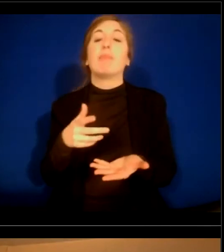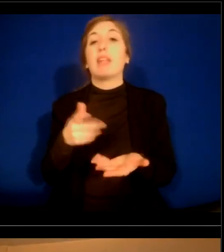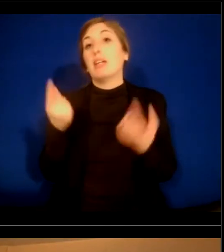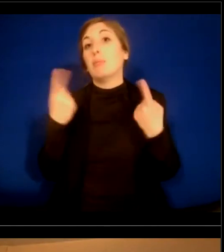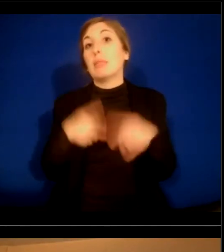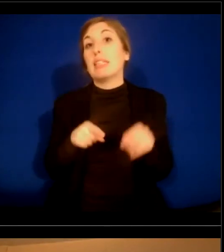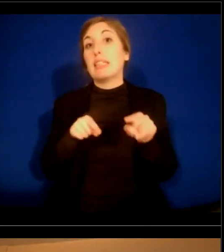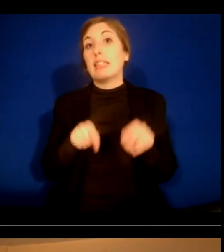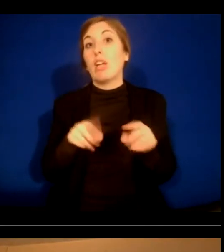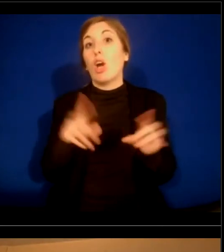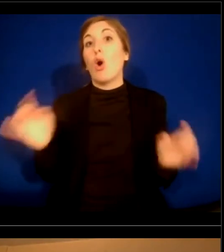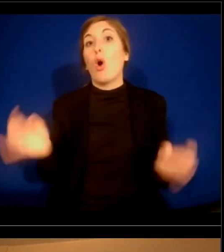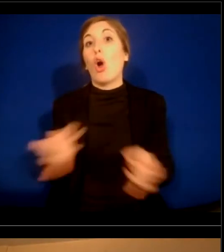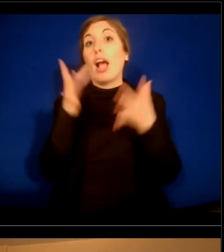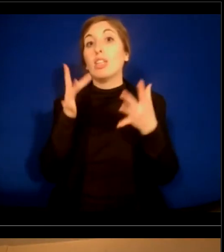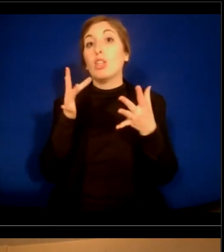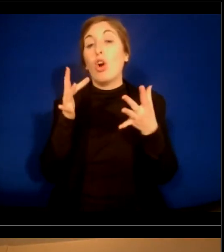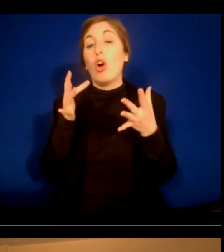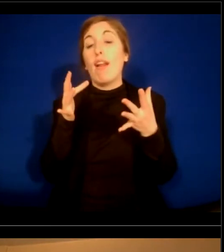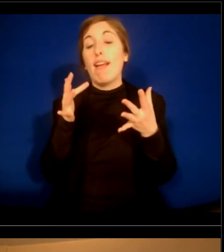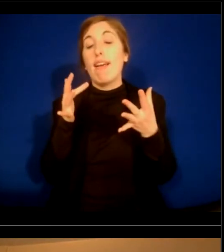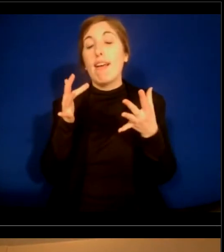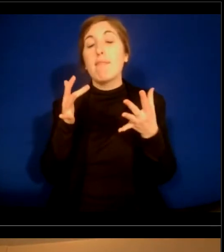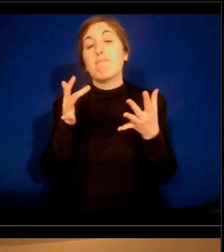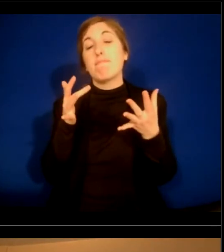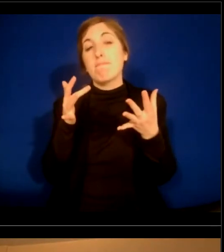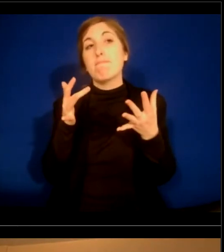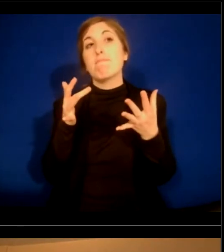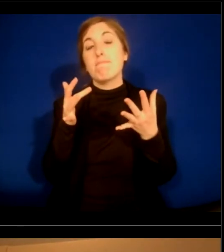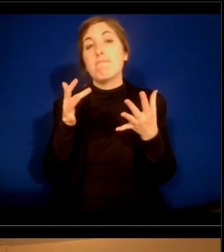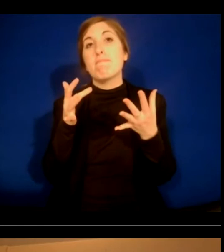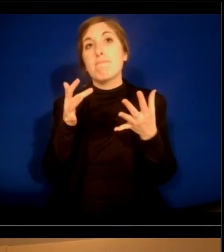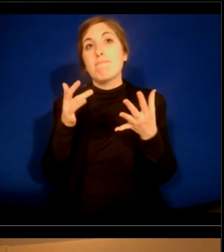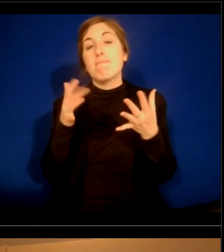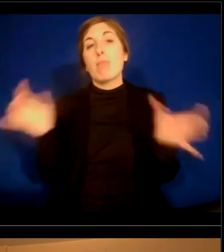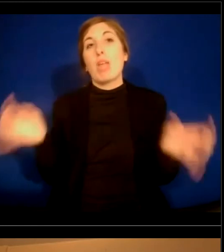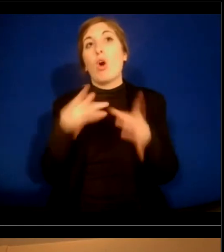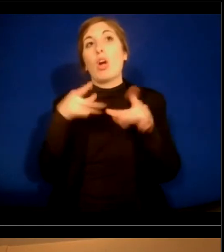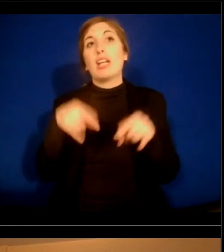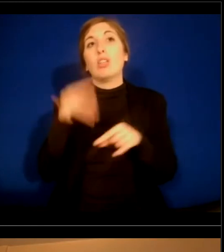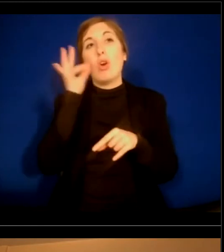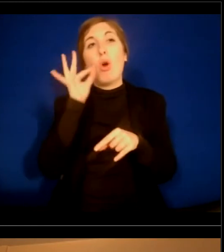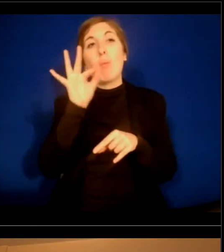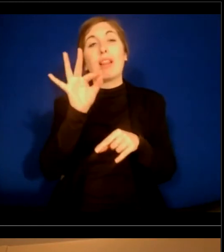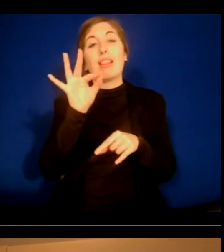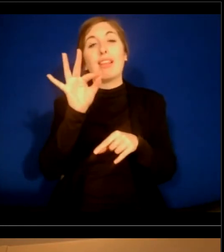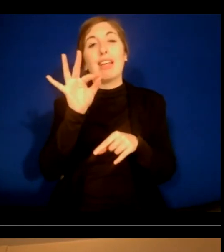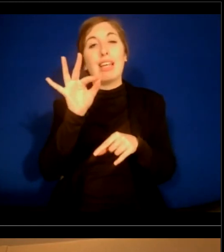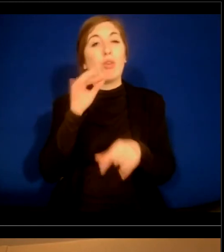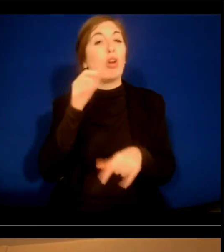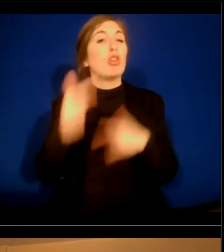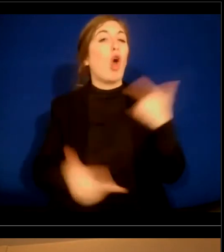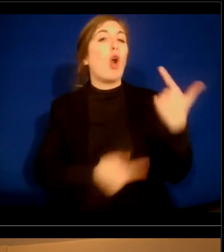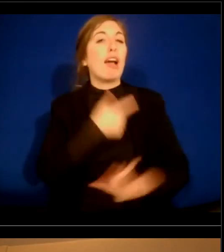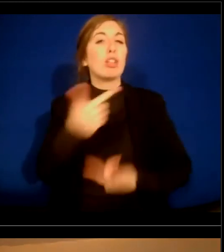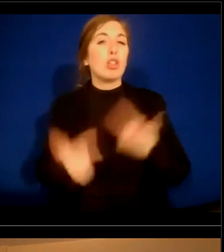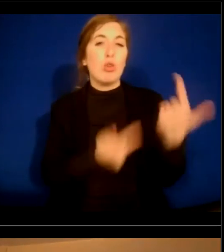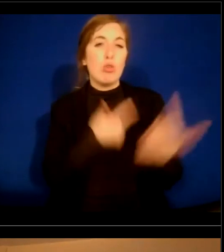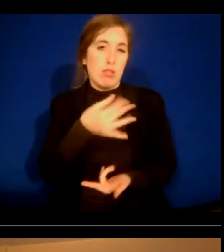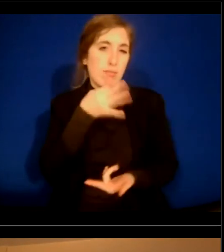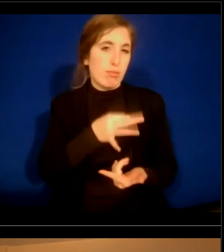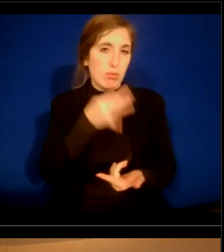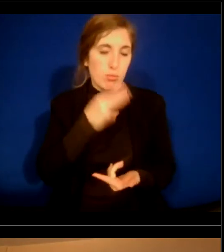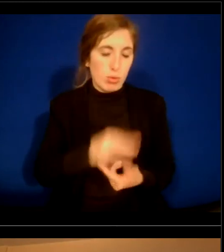noi. Io rilancio invece il sito rispetto alle informazioni